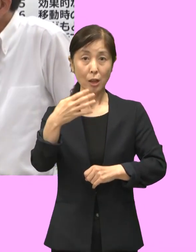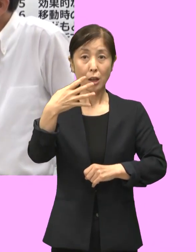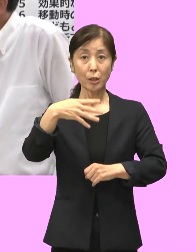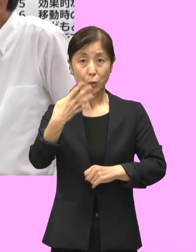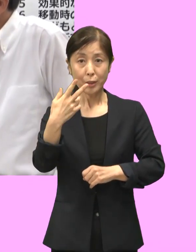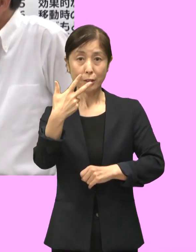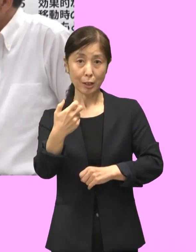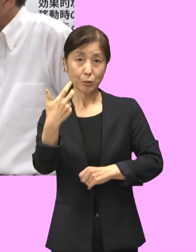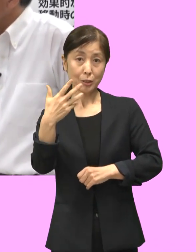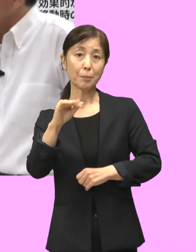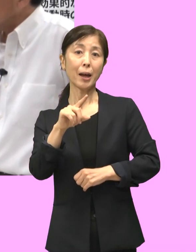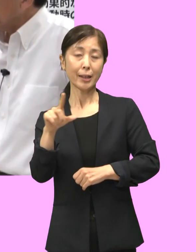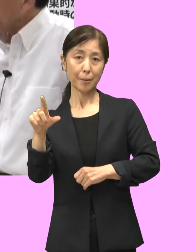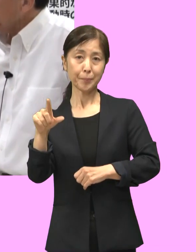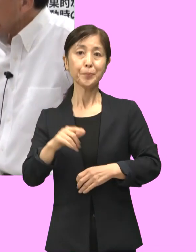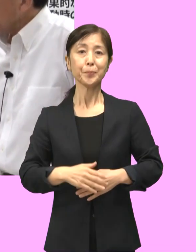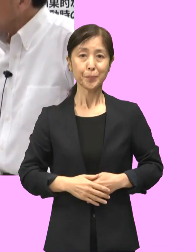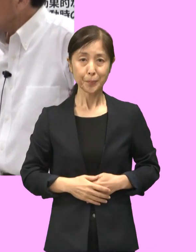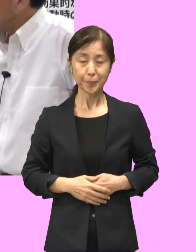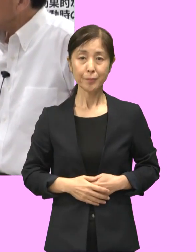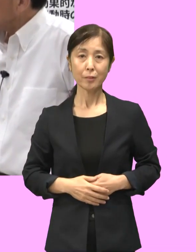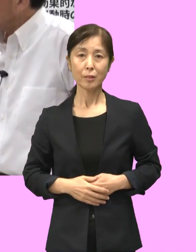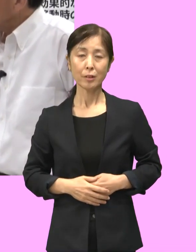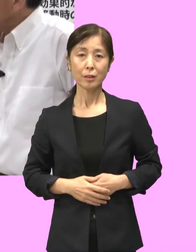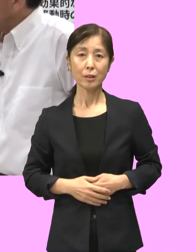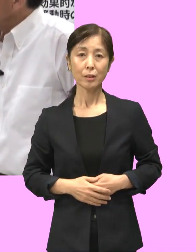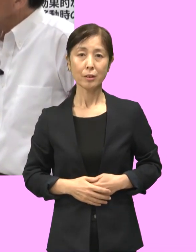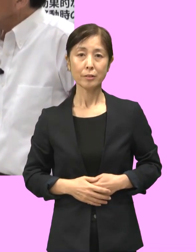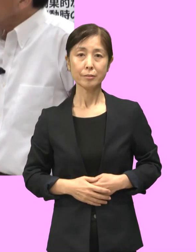円であります。